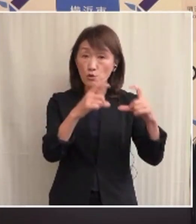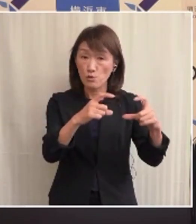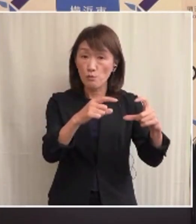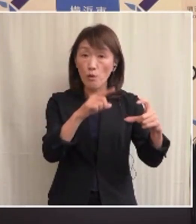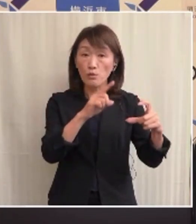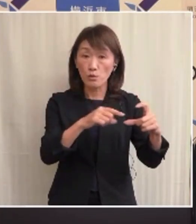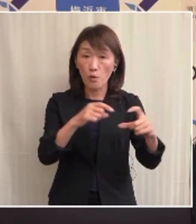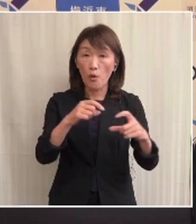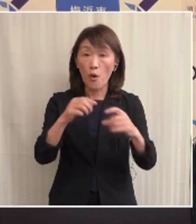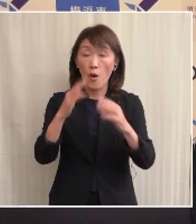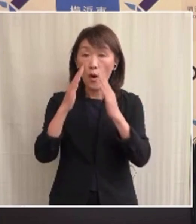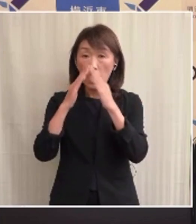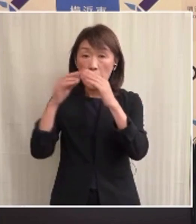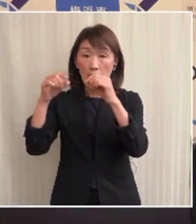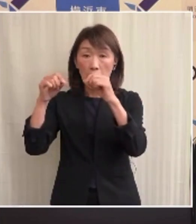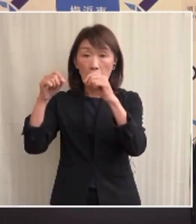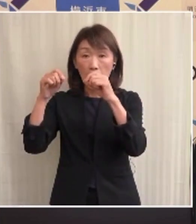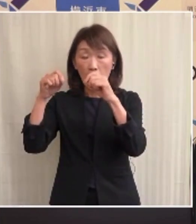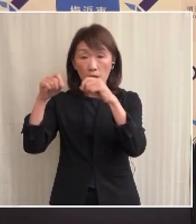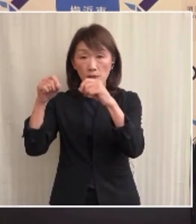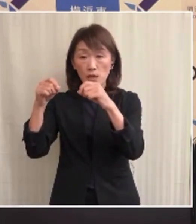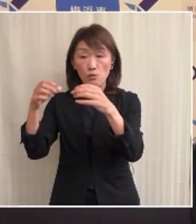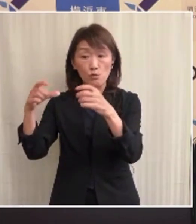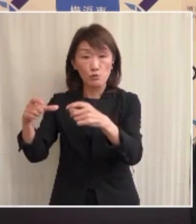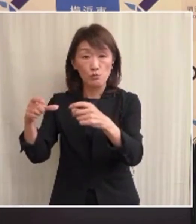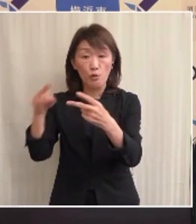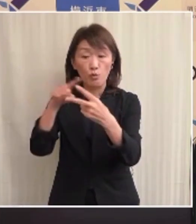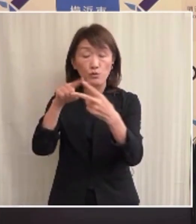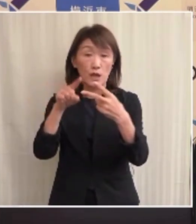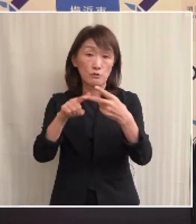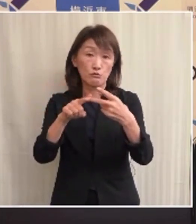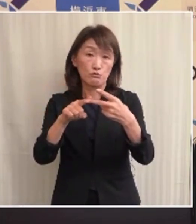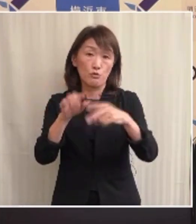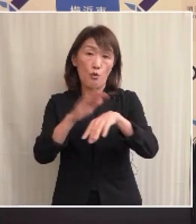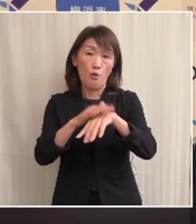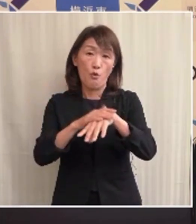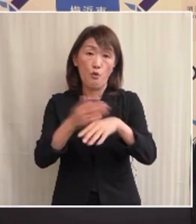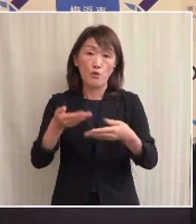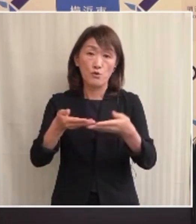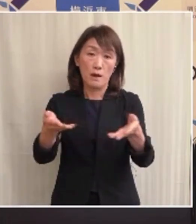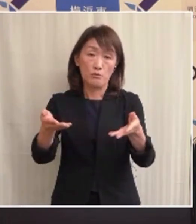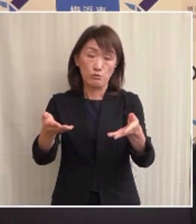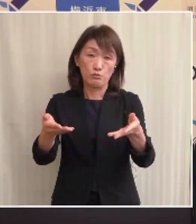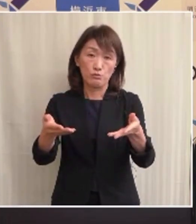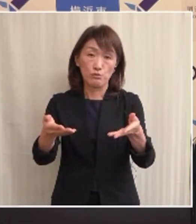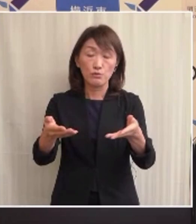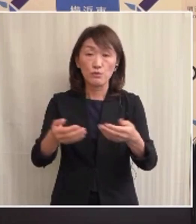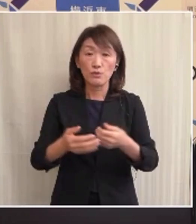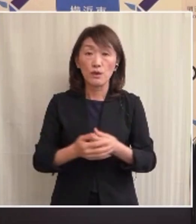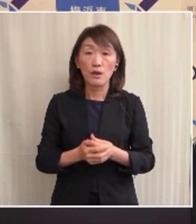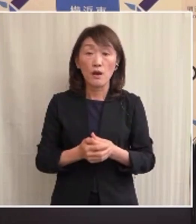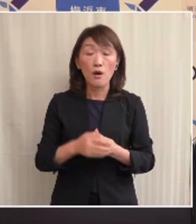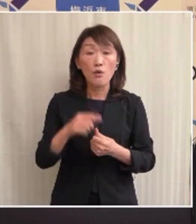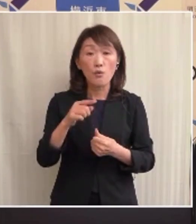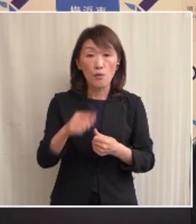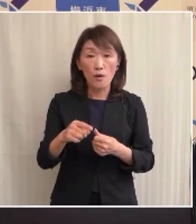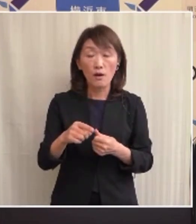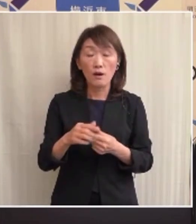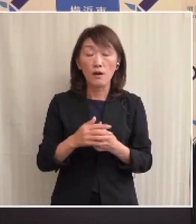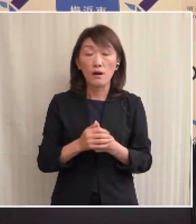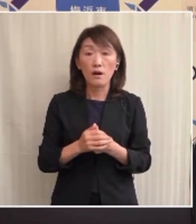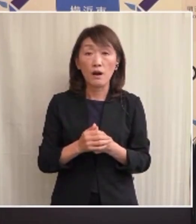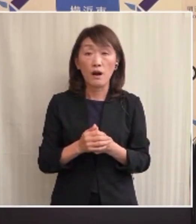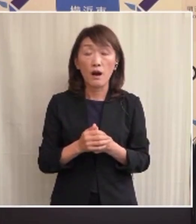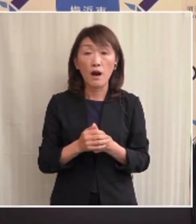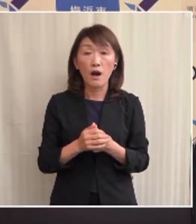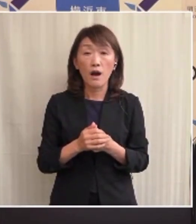のクーポンで2つの形式で配るということでした。でこれは、ごめんなさい、どのようにしてその使う方